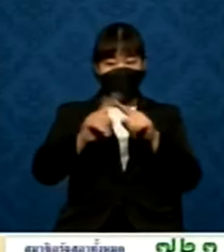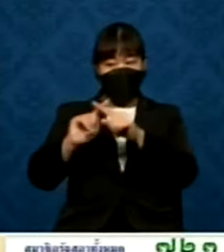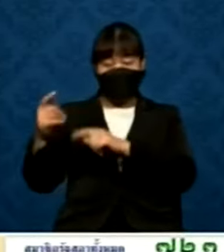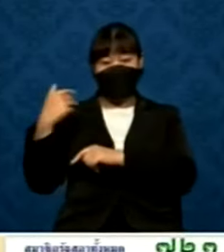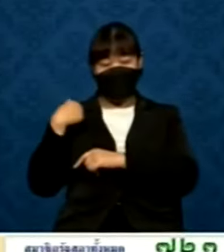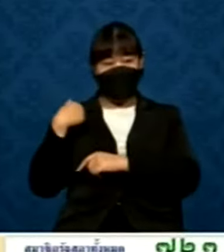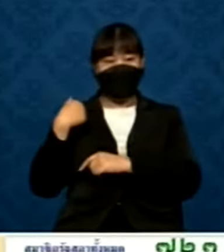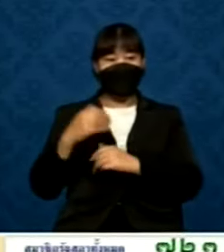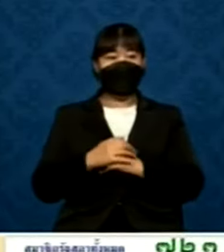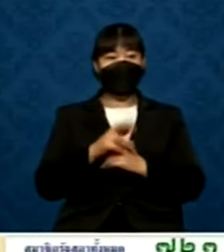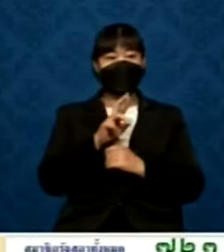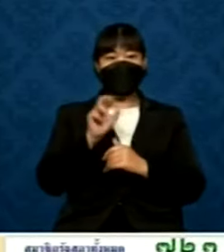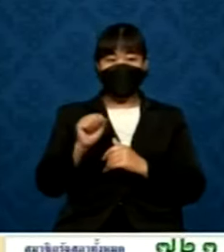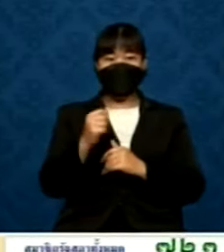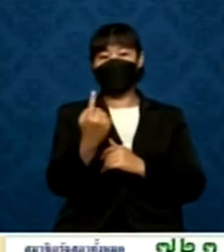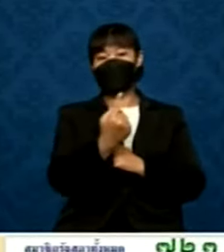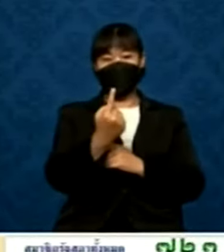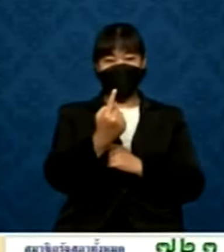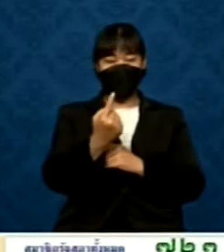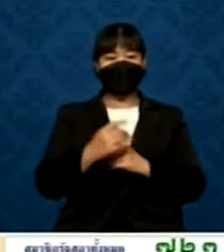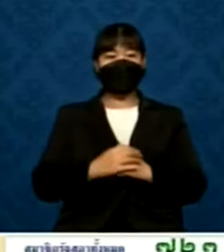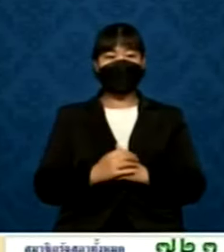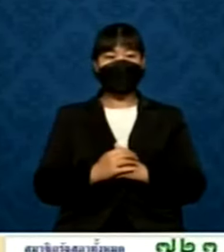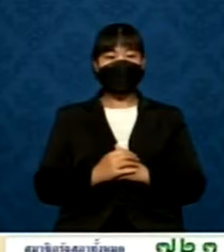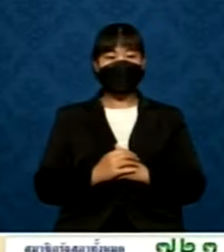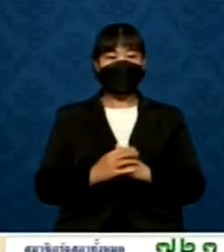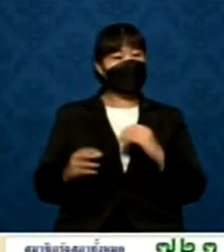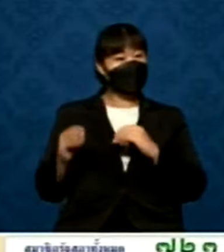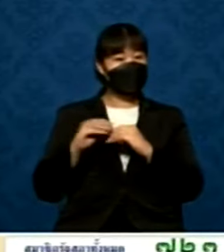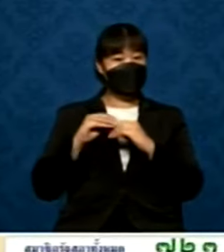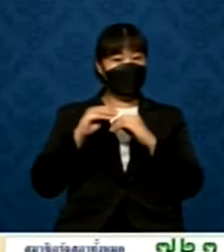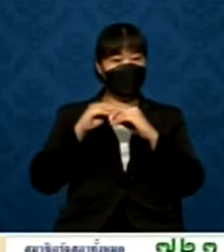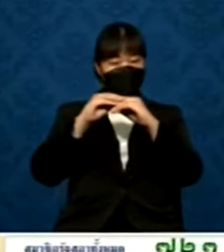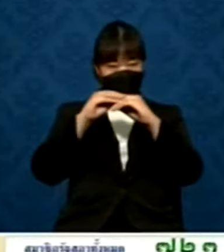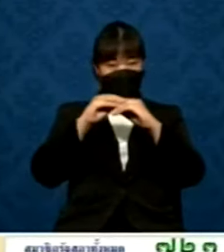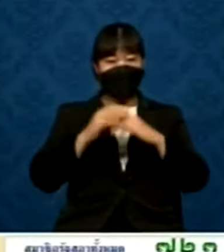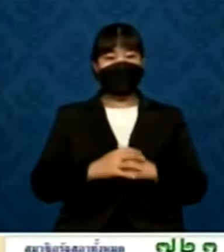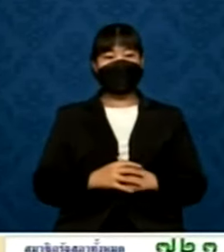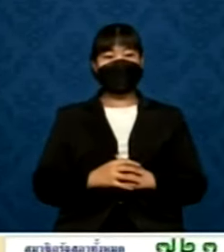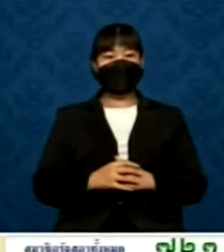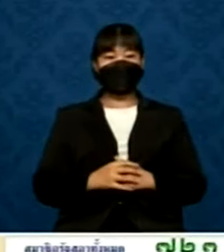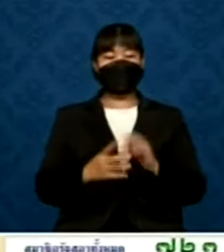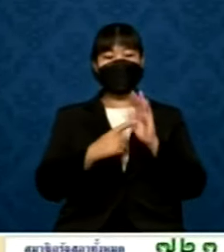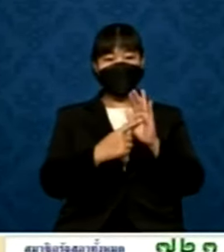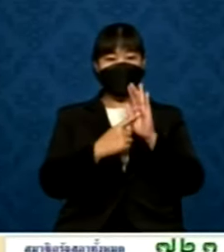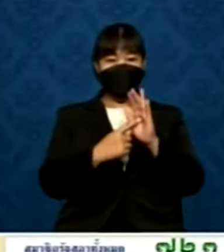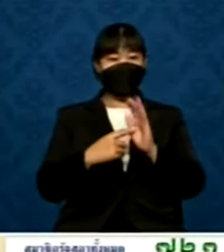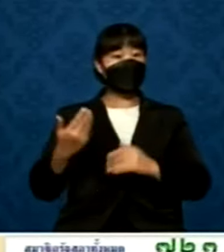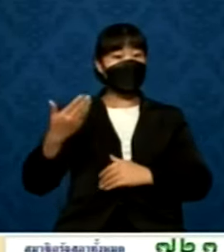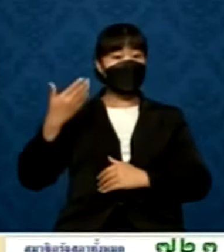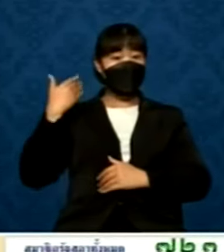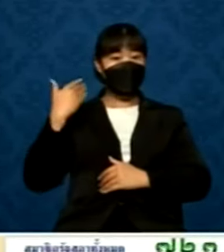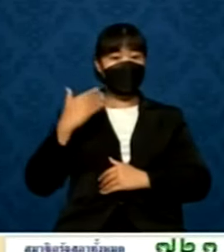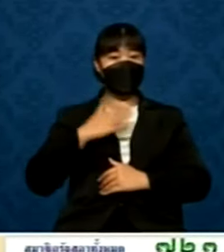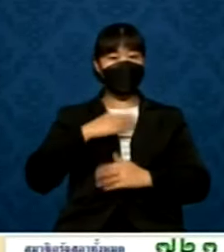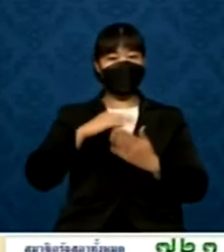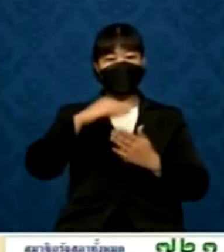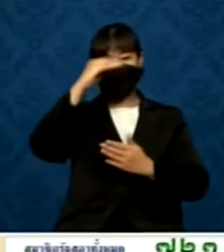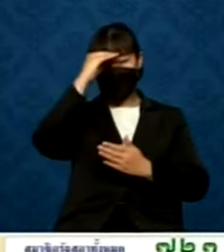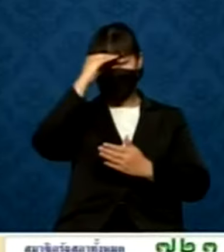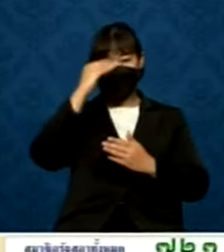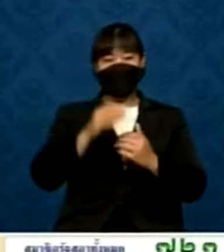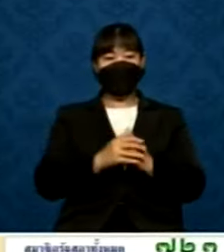มีแต่จะเปลี่ยนเป็นสภาเดี่ยวมากยิ่งขึ้นผมยกตัวอย่างง่ายๆเลยครับสมัยตอนผมเป็นนักศึกษาคณะนิติศาสตร์ปีที่2